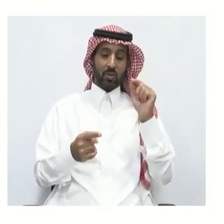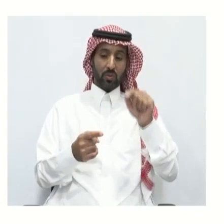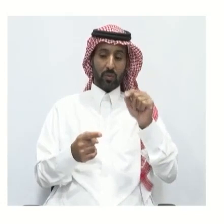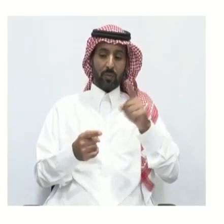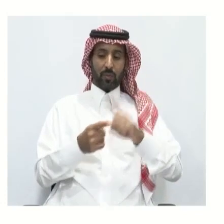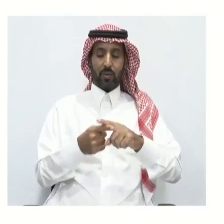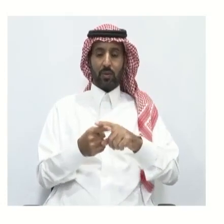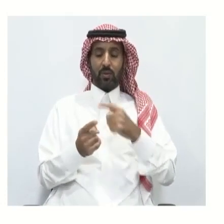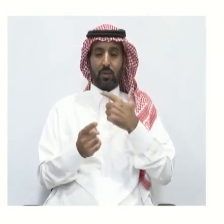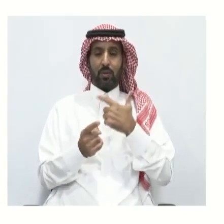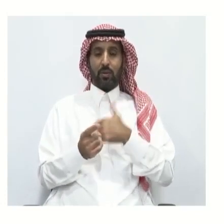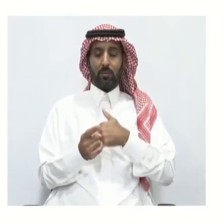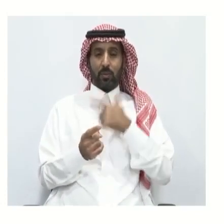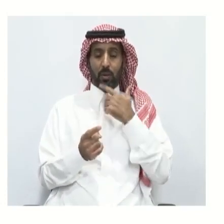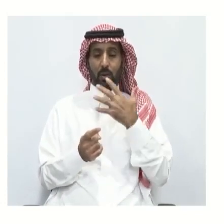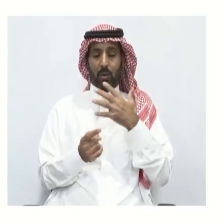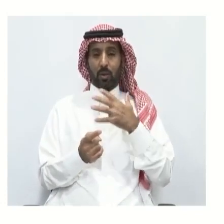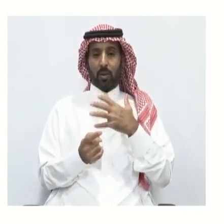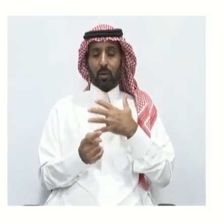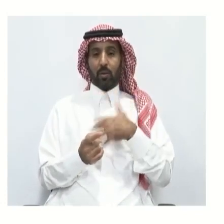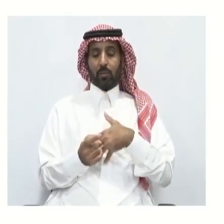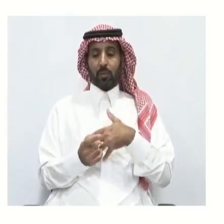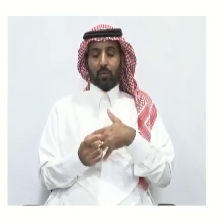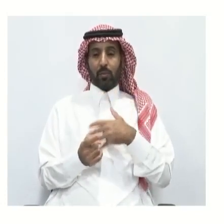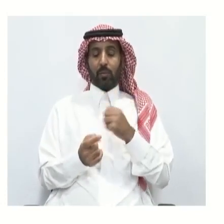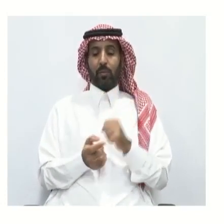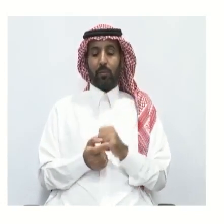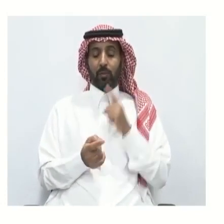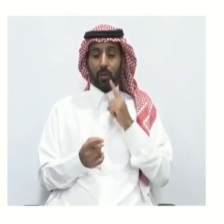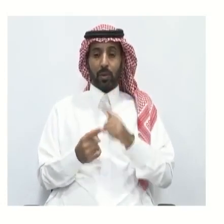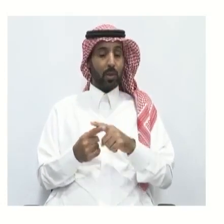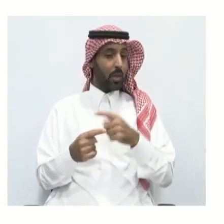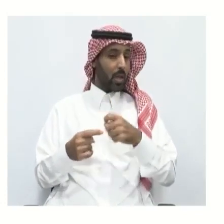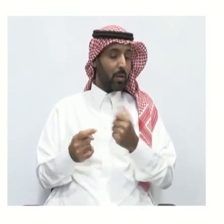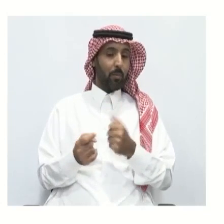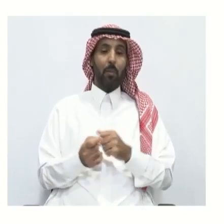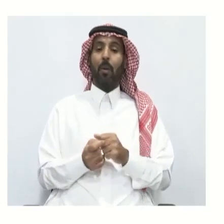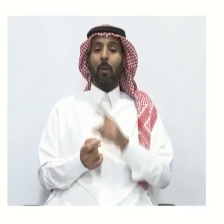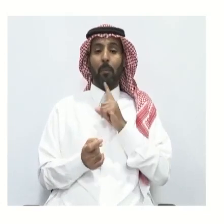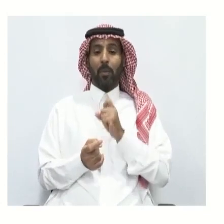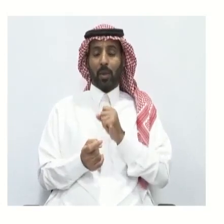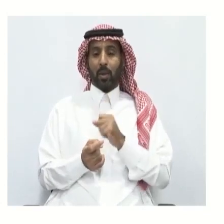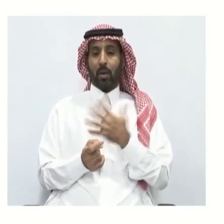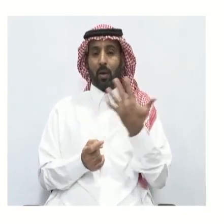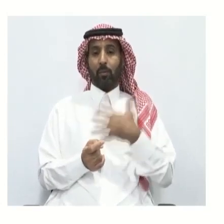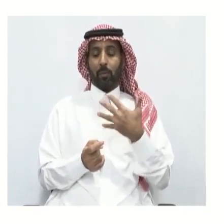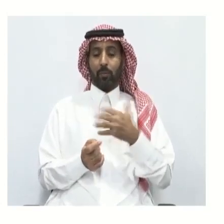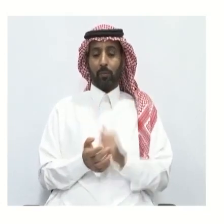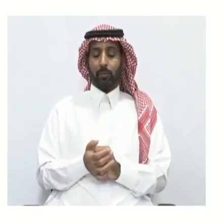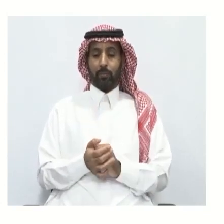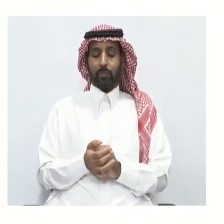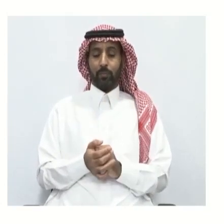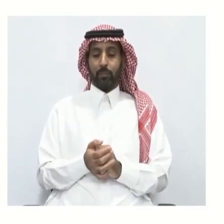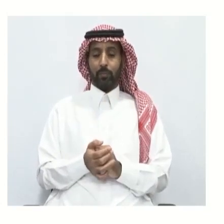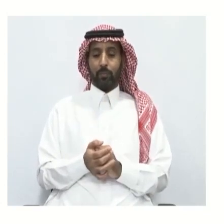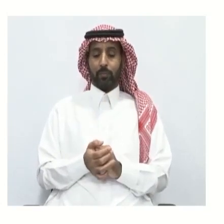في 207 على الواحد سيعطيني النات ج 155.9 جرام من كبريتيد الحديد وهو المردود